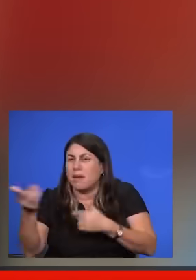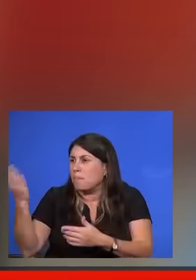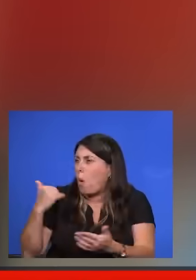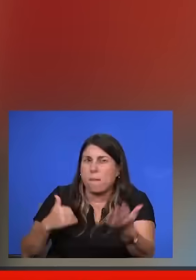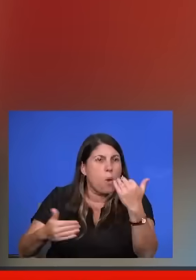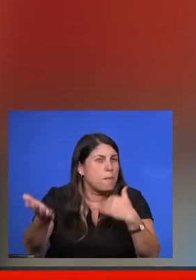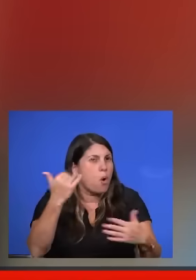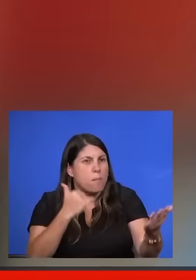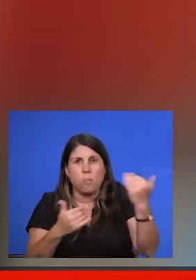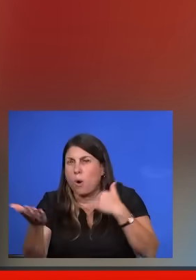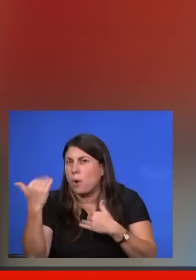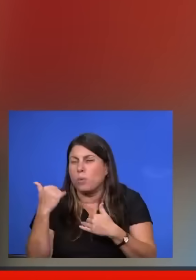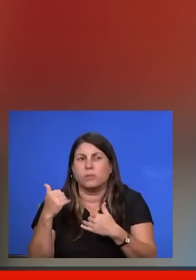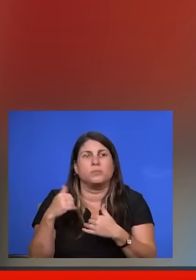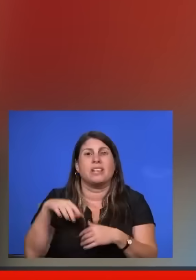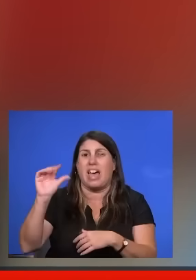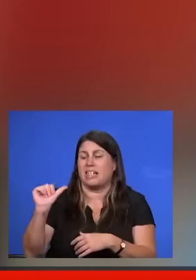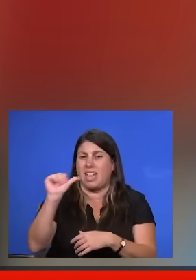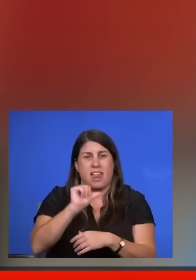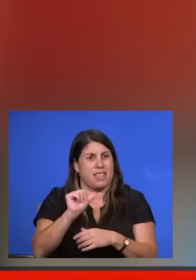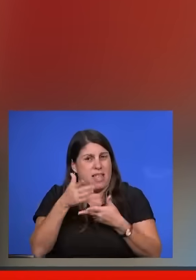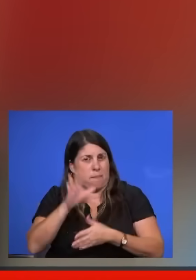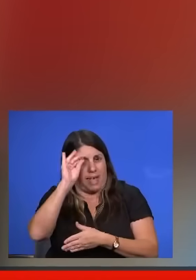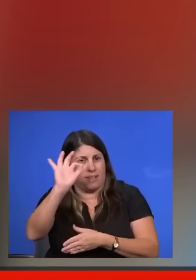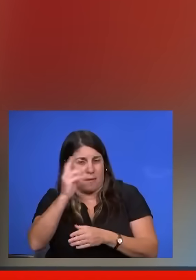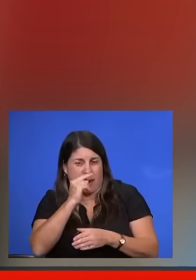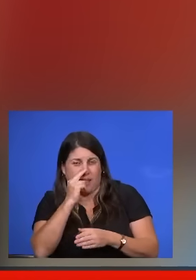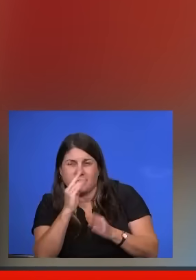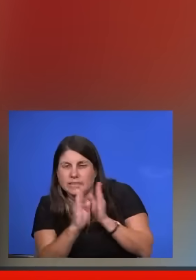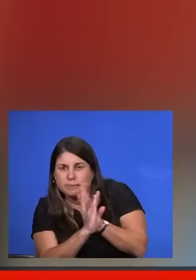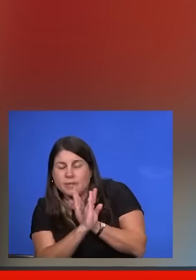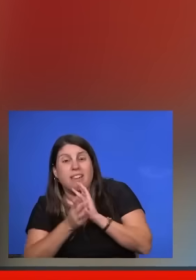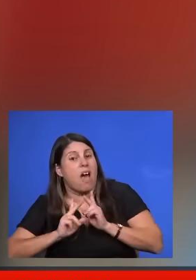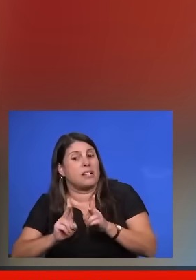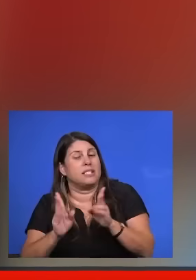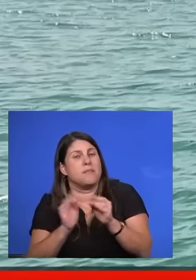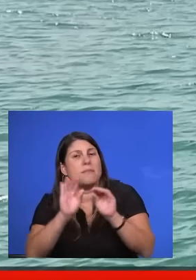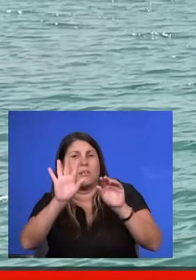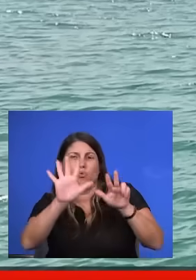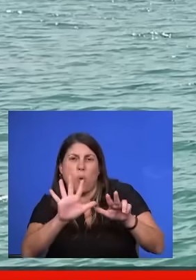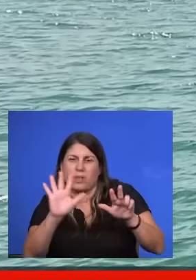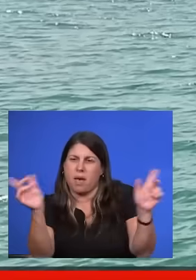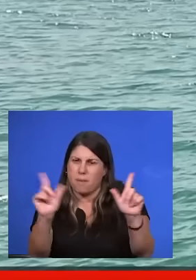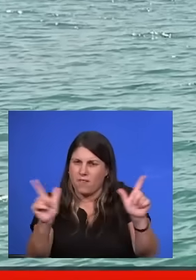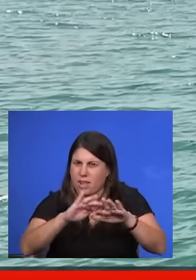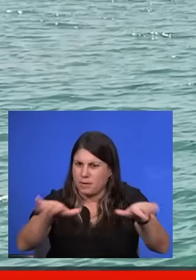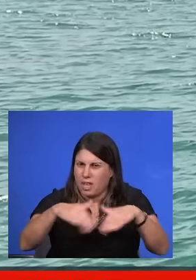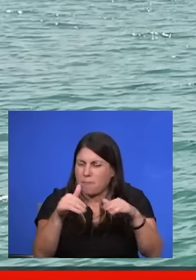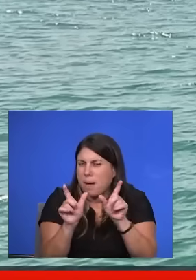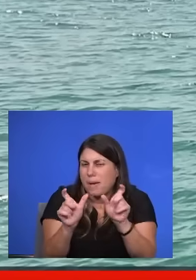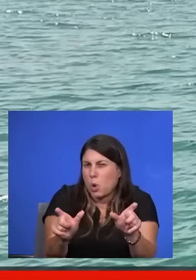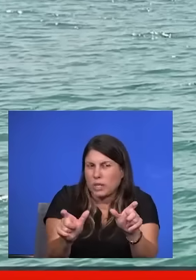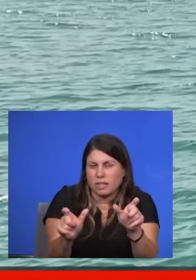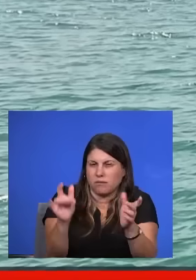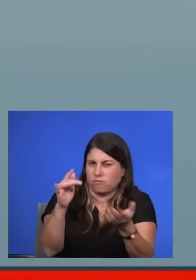בואו. אריה ואלי בנו מנסים לתפוס מחסה ורצים עם עוד 8 מהמבלים בים למיגונית שמוצבת ליד השירותים